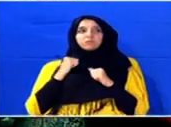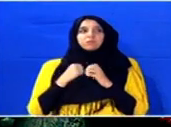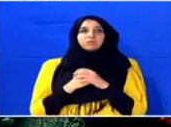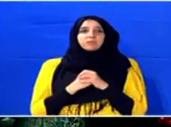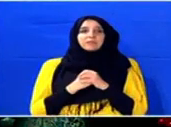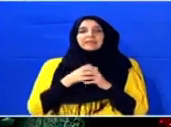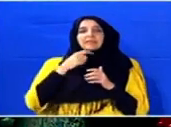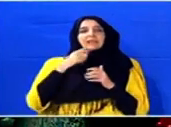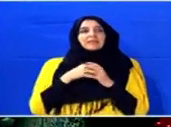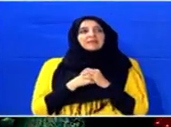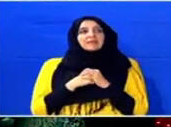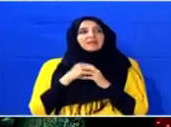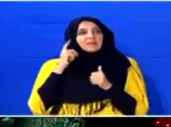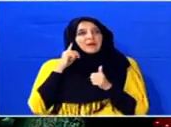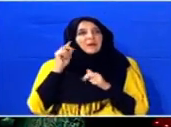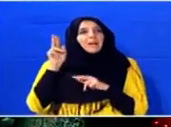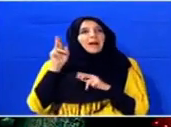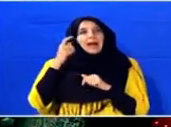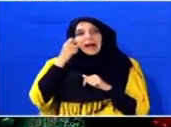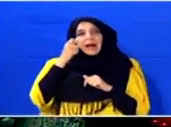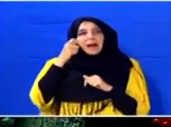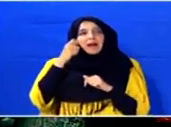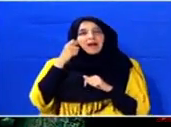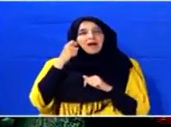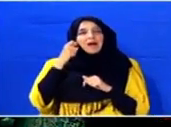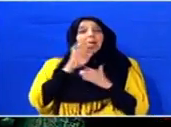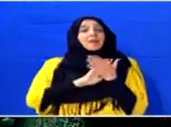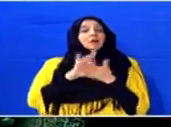في مكالمه من ميله دكتور ناخدها